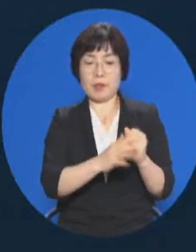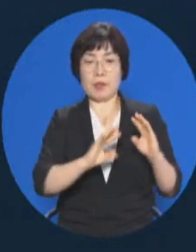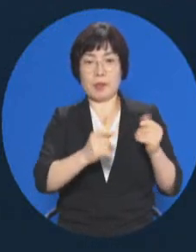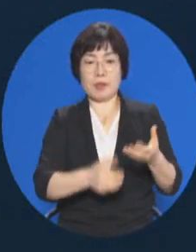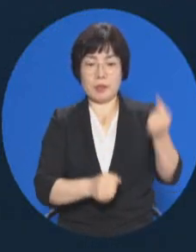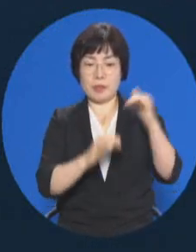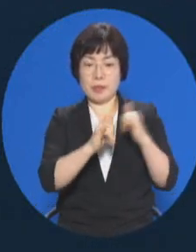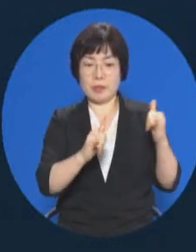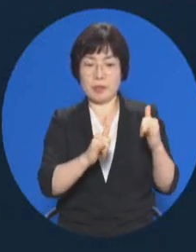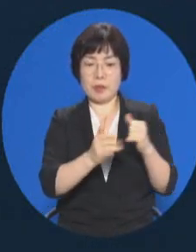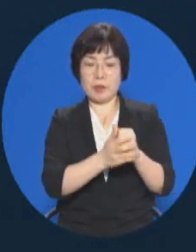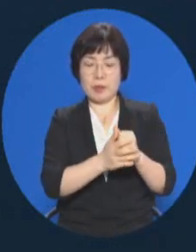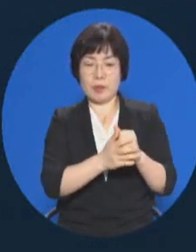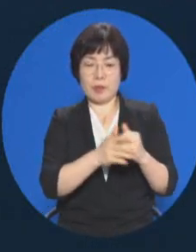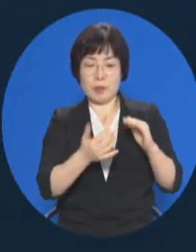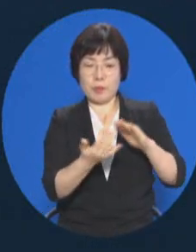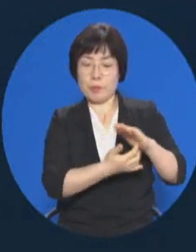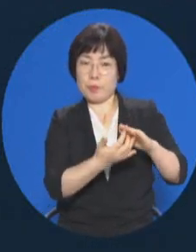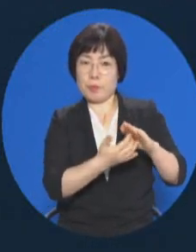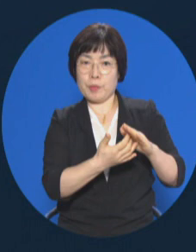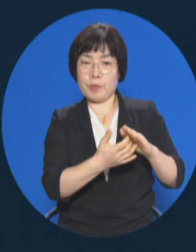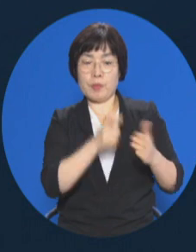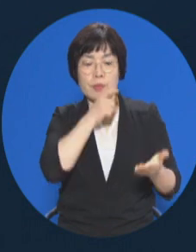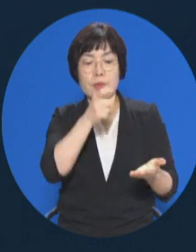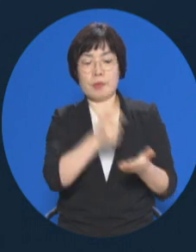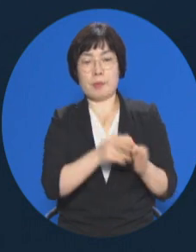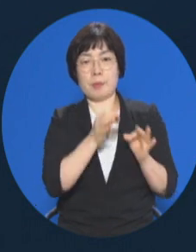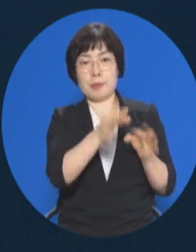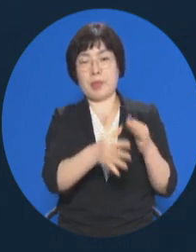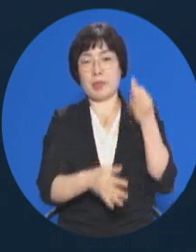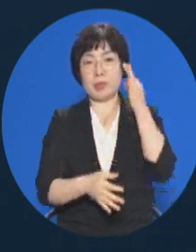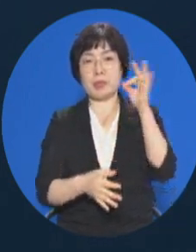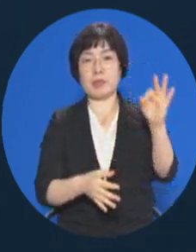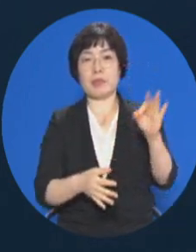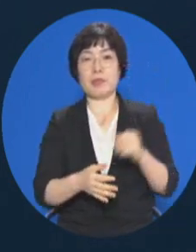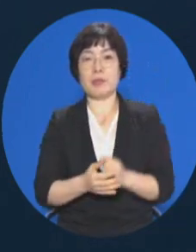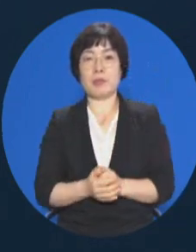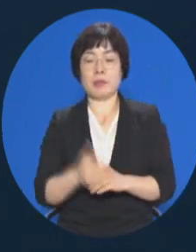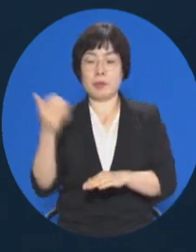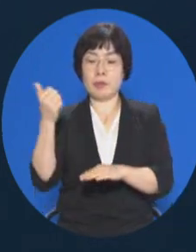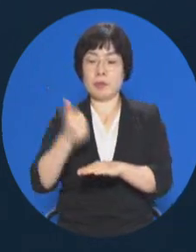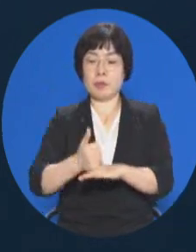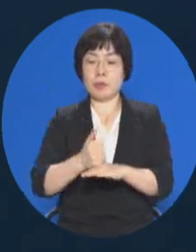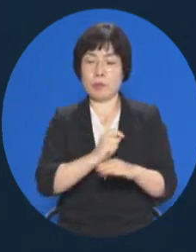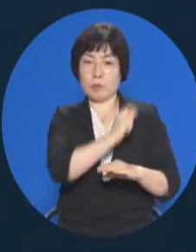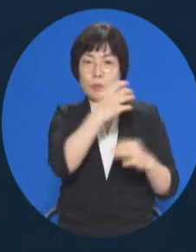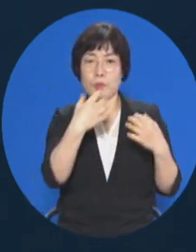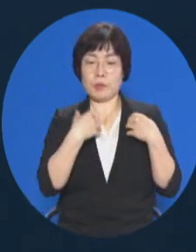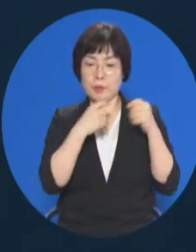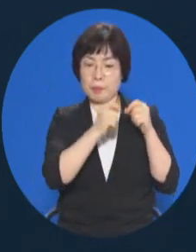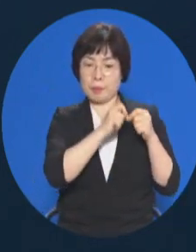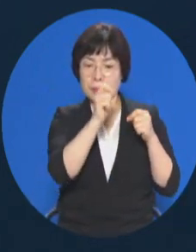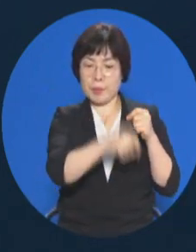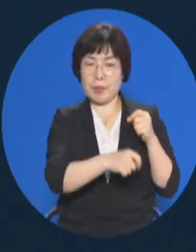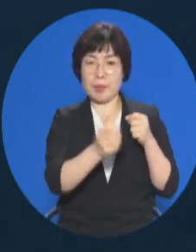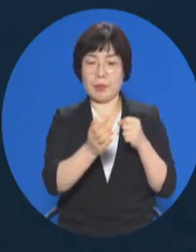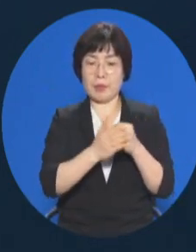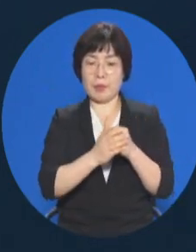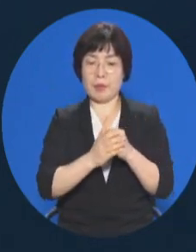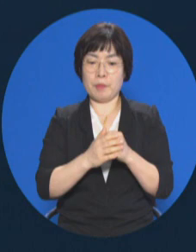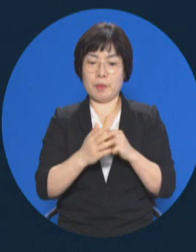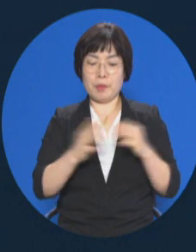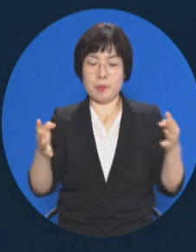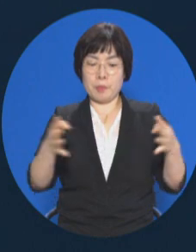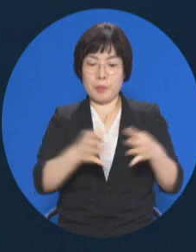소유주들을 의도적으로 속인 사실이 인정된다고 밝혔습니다. 그러니까 공군이 사기에 의한 것이므로 협의